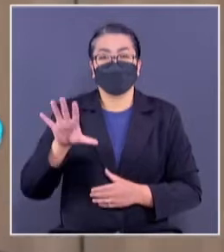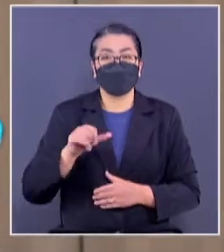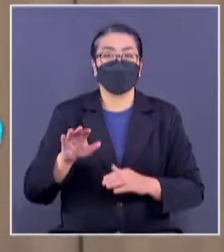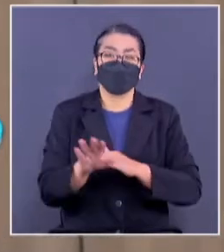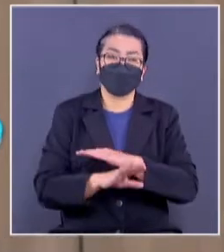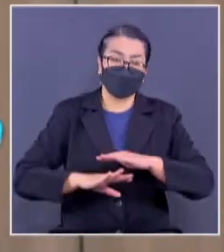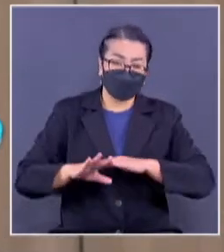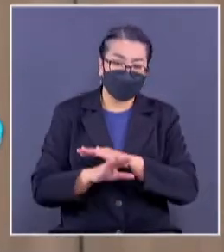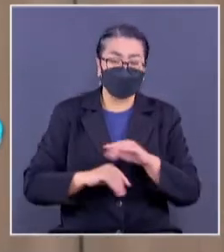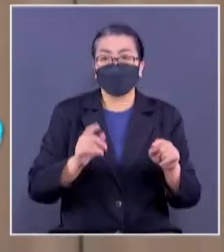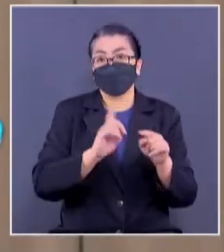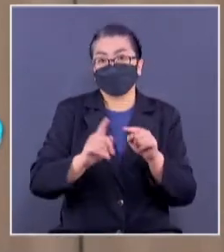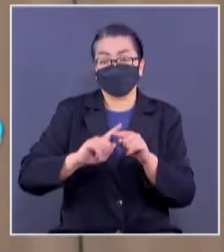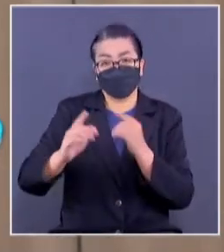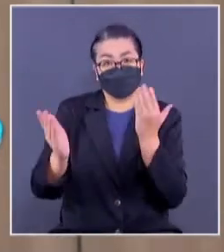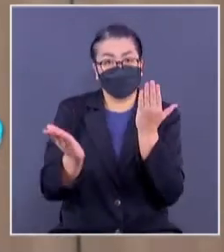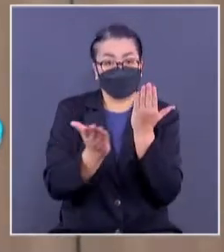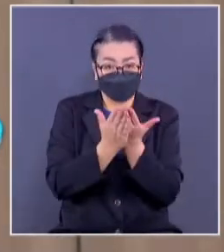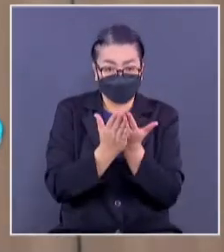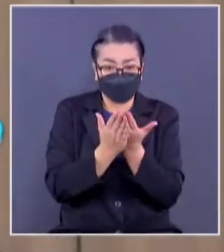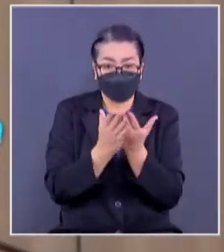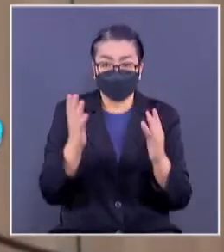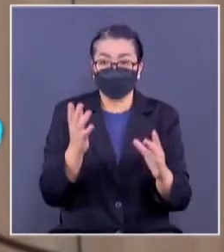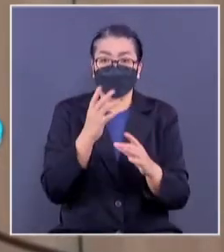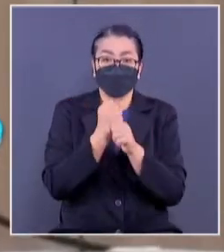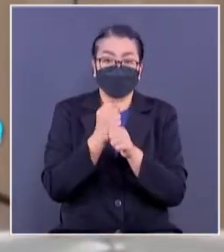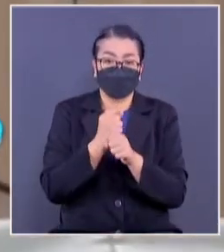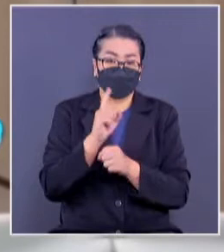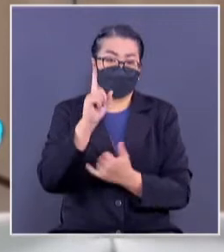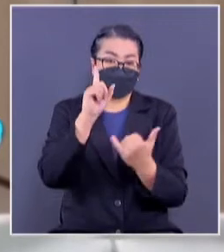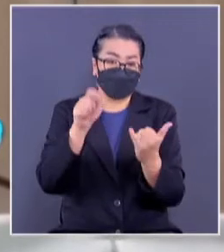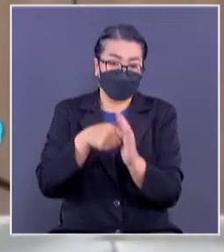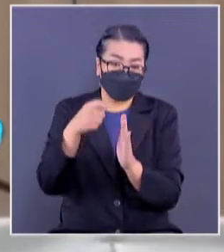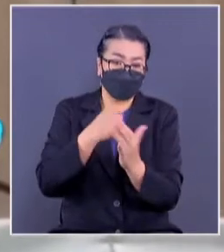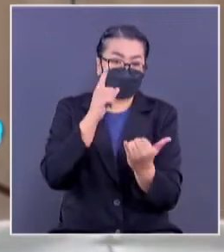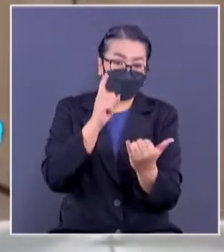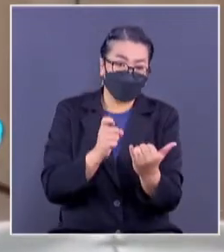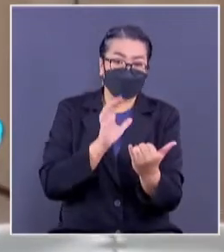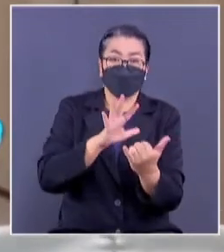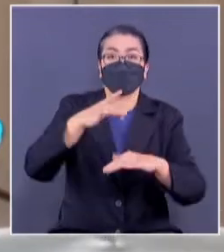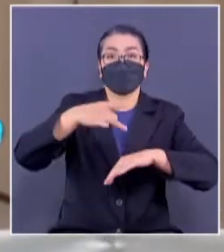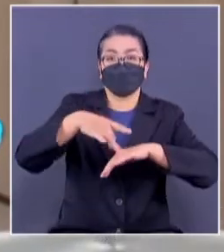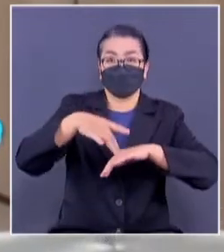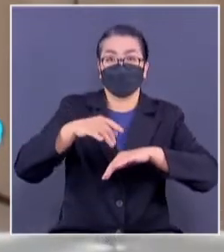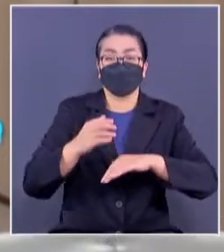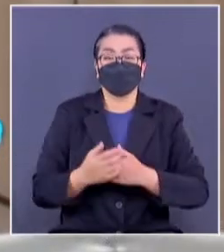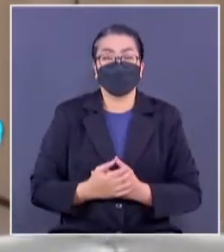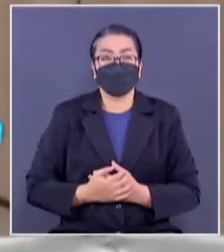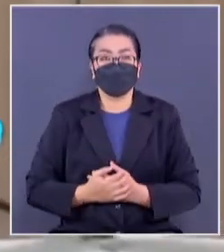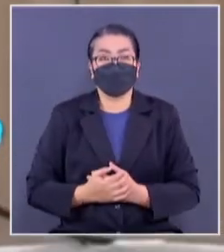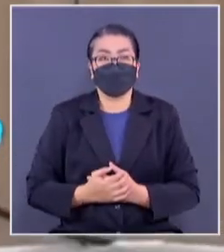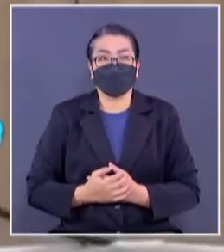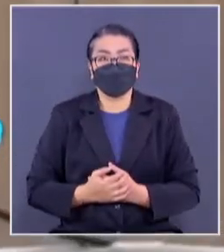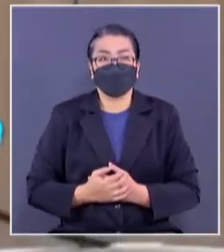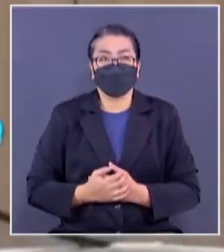การของพยานแล้วก็เจรจาทางคดีทั้งนี้ก็เกิดความมั่นใจว่าสิ่งที่จะสรุปเนี่ยมันอ